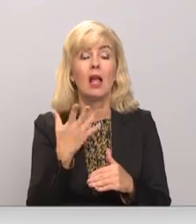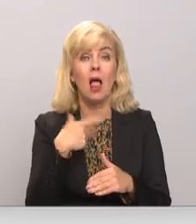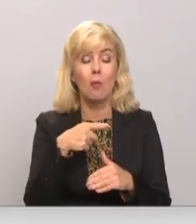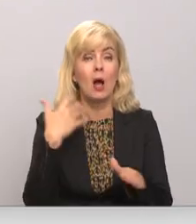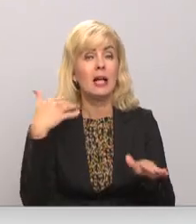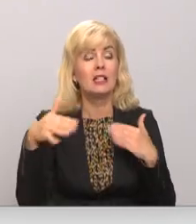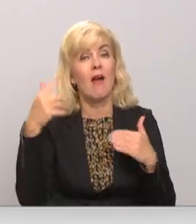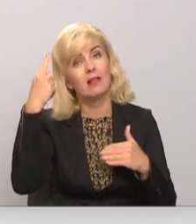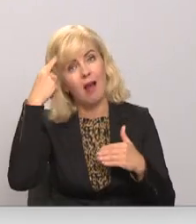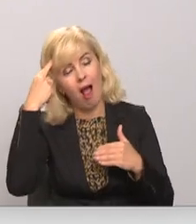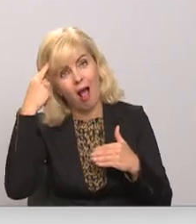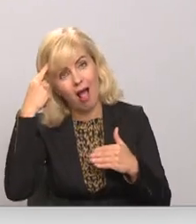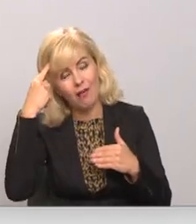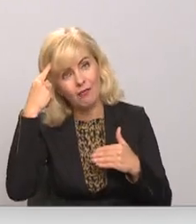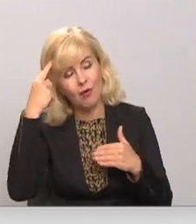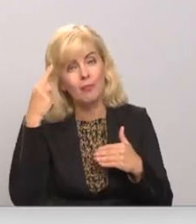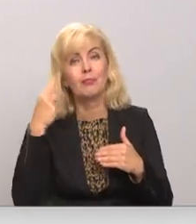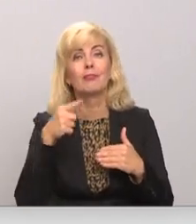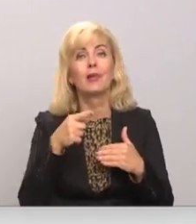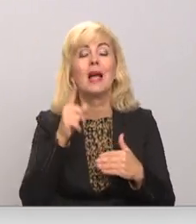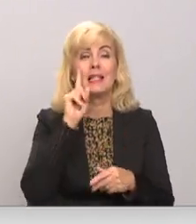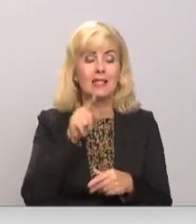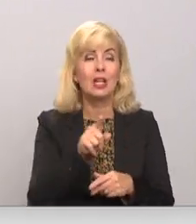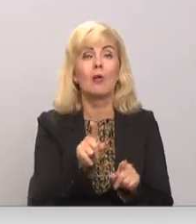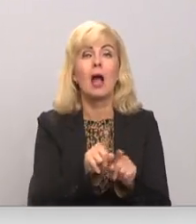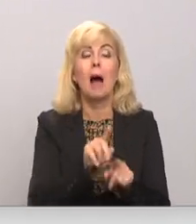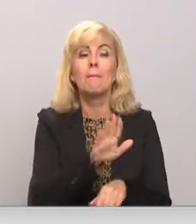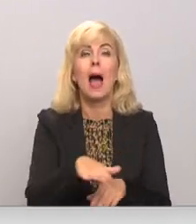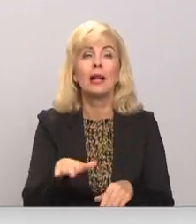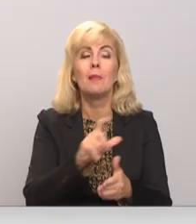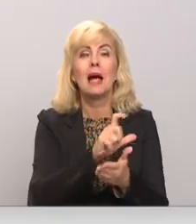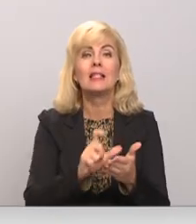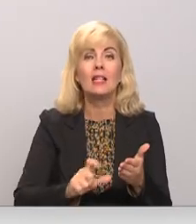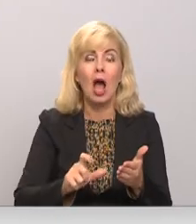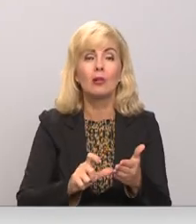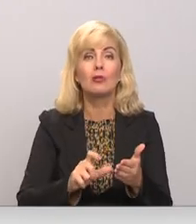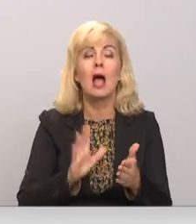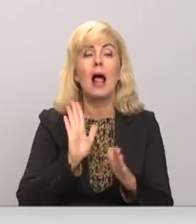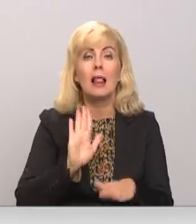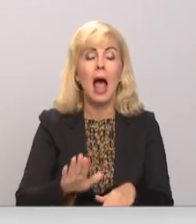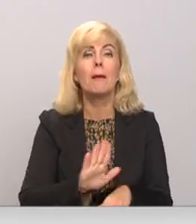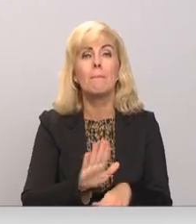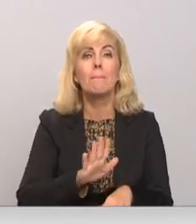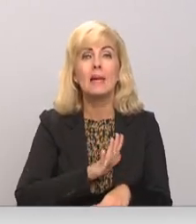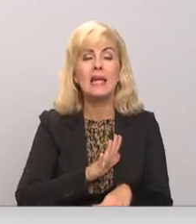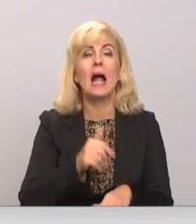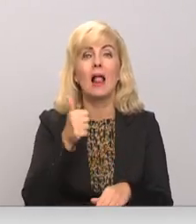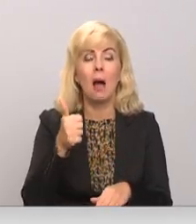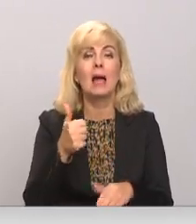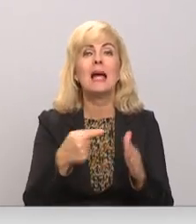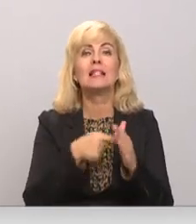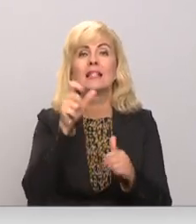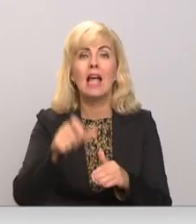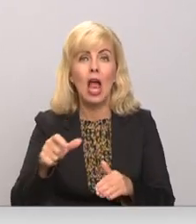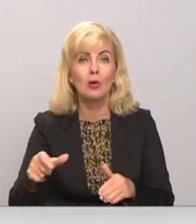Izveidini galvu. Un, zini, tas ir tā kā bērniem tas dzejolīts. Lai bija labi, kam bija labi? Sēņotājiem